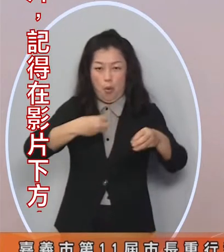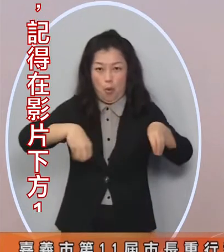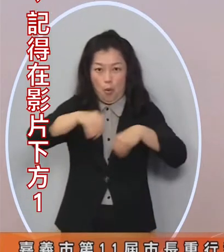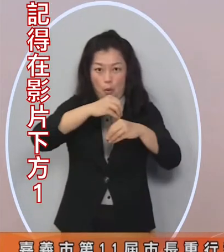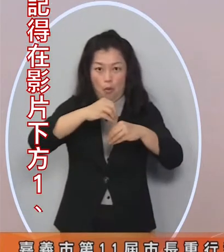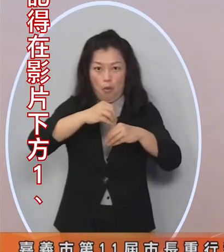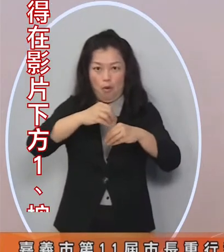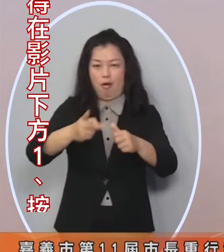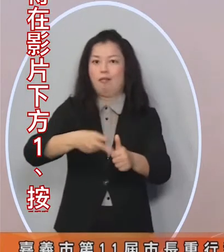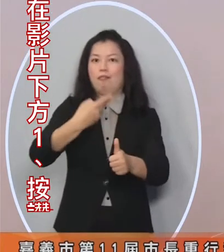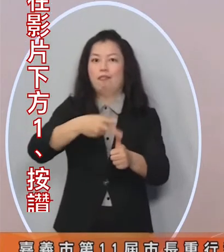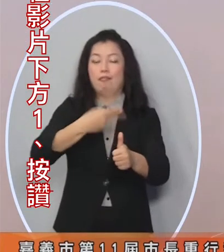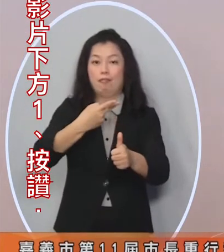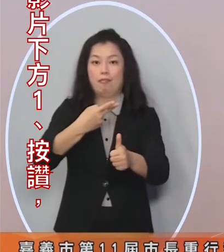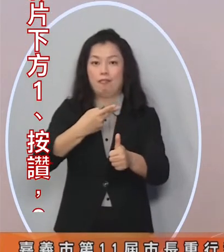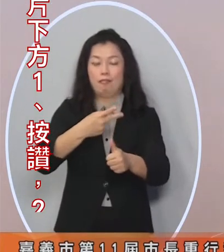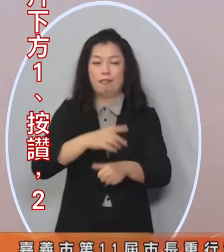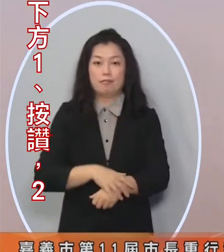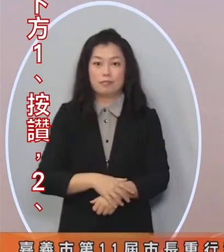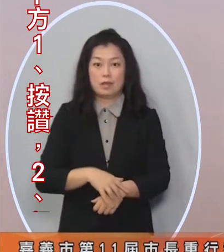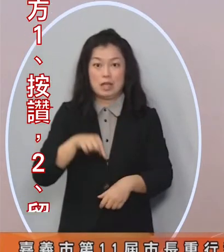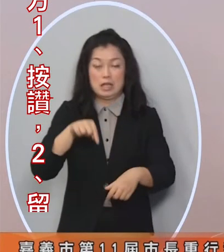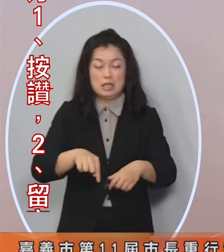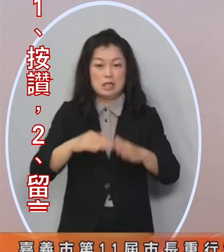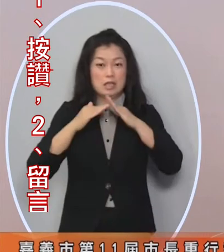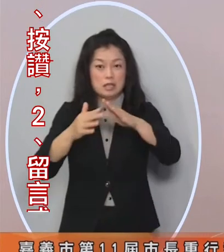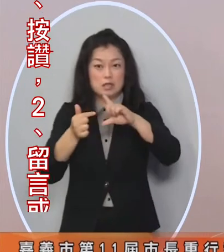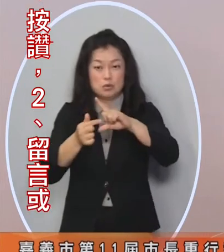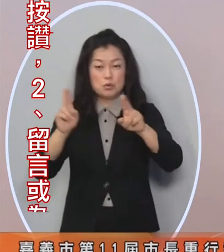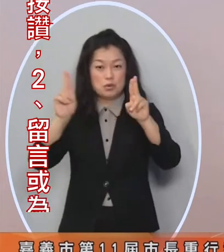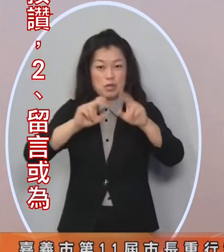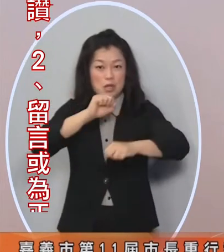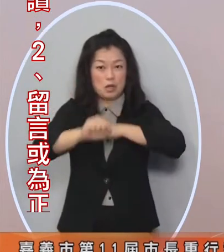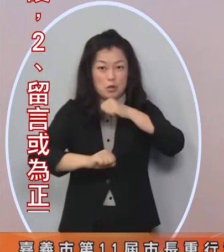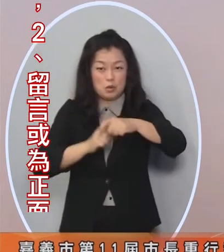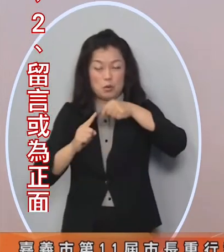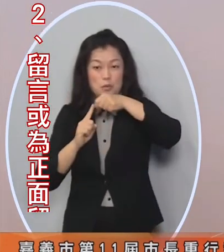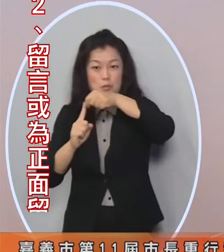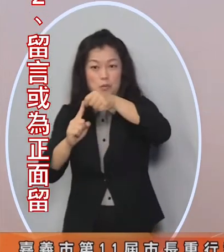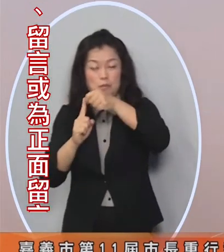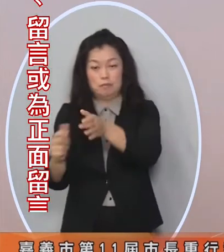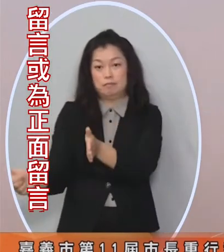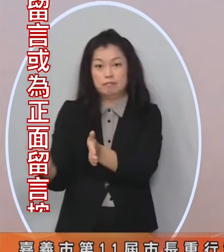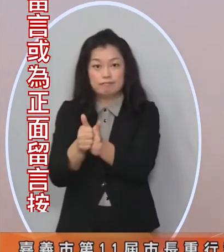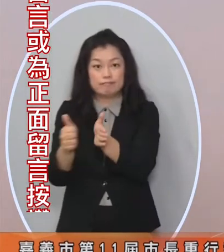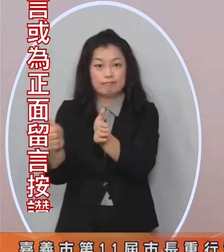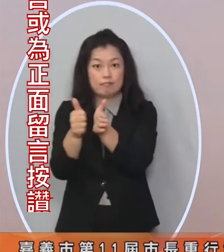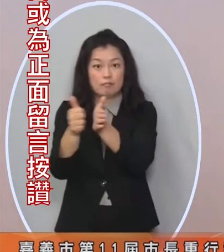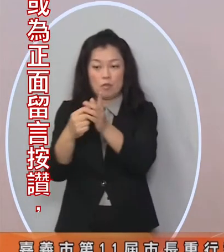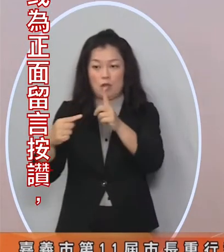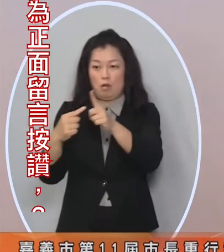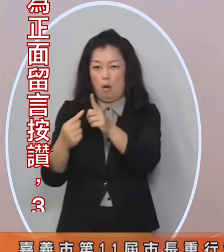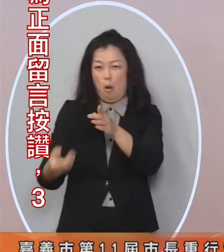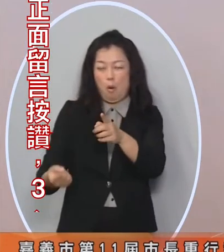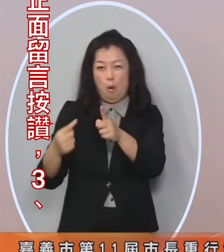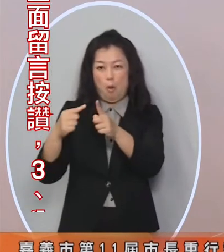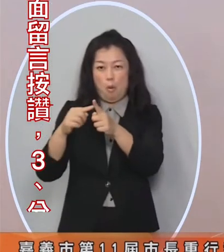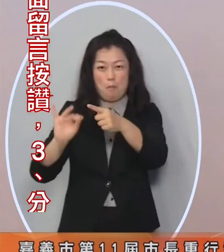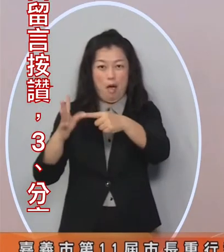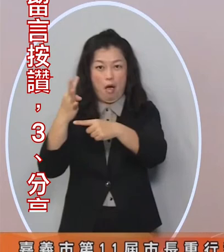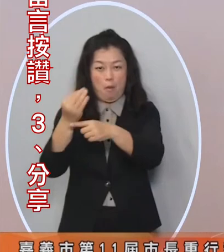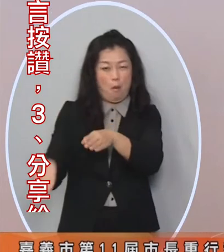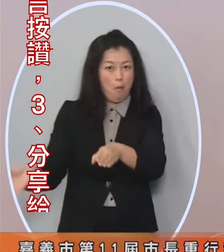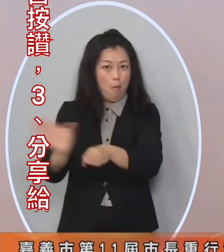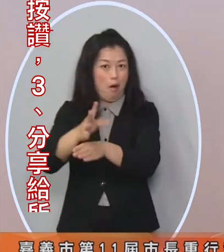二。那全国唯一100%的市区电动公车搭乘人数已经成长了4倍，又便